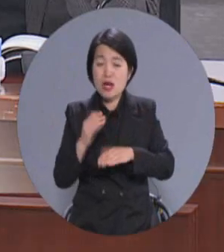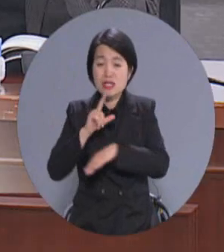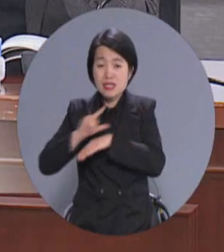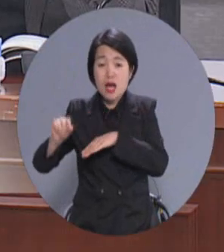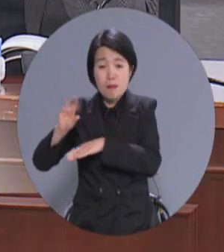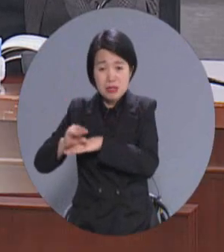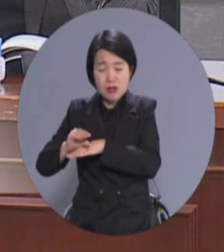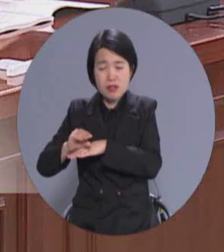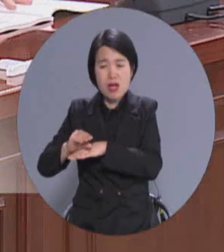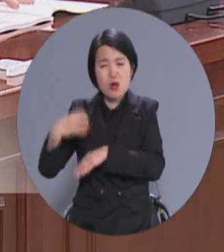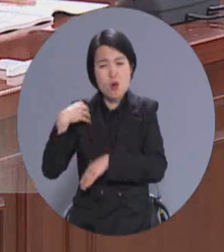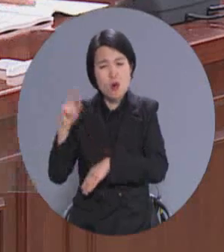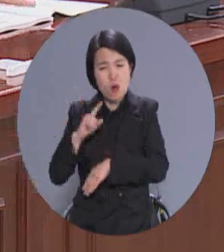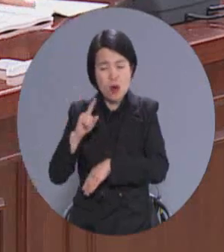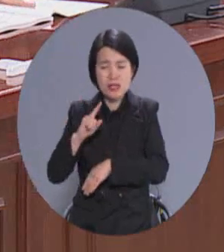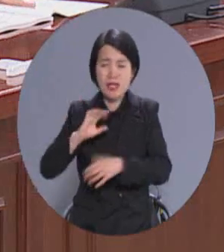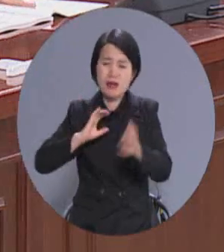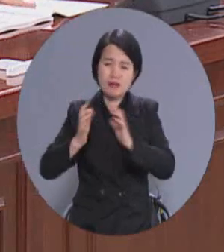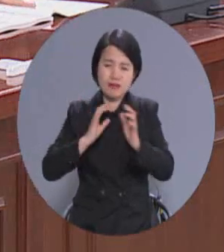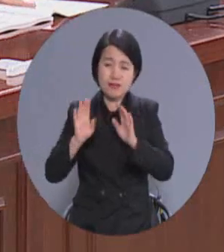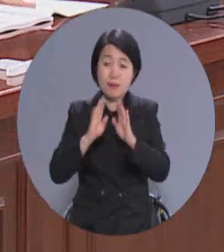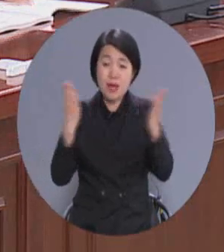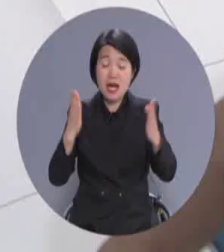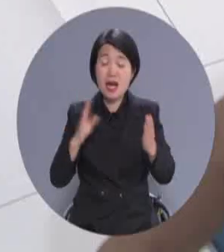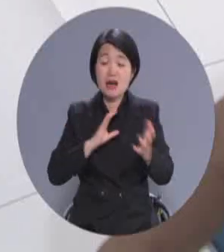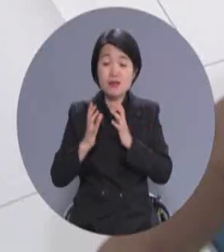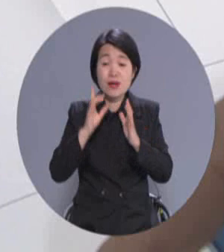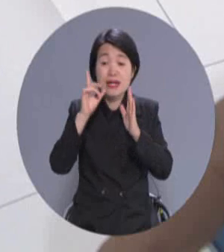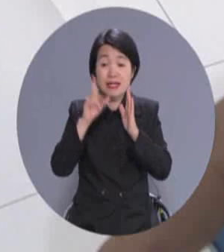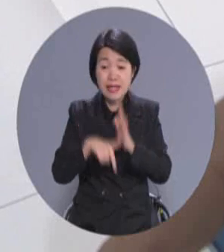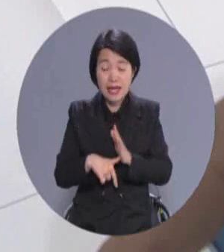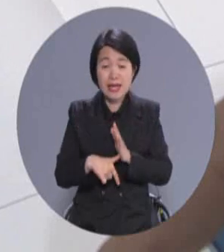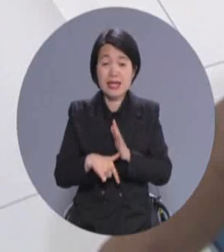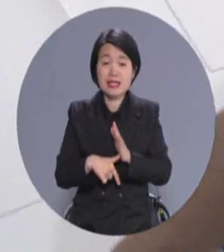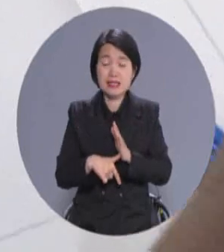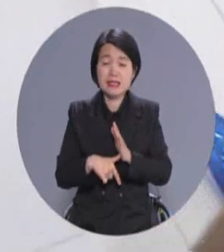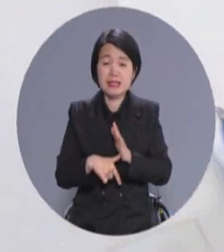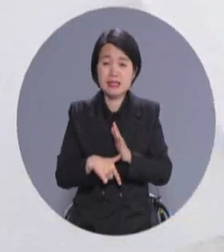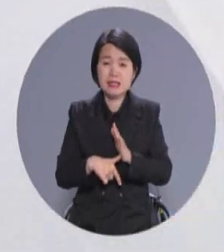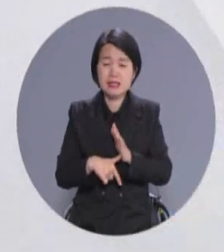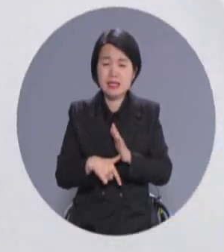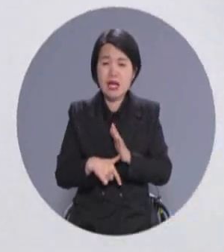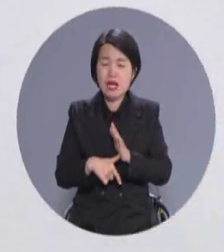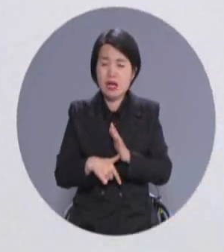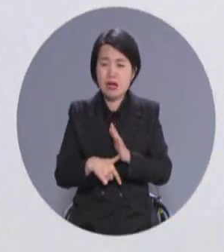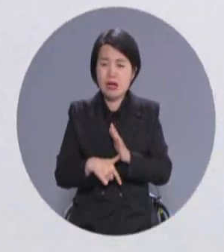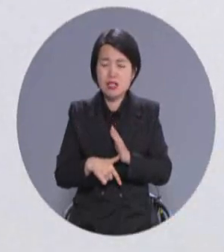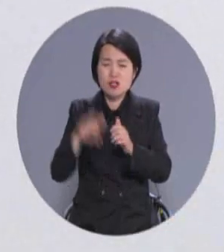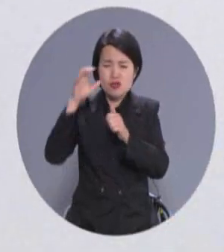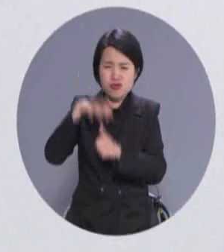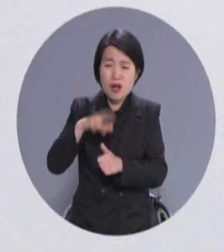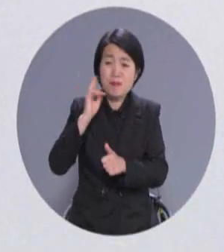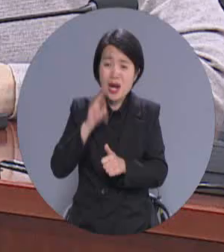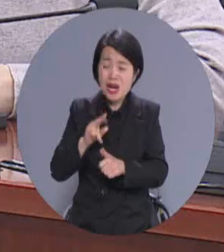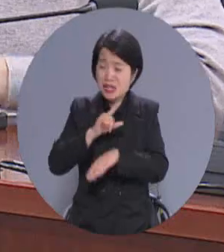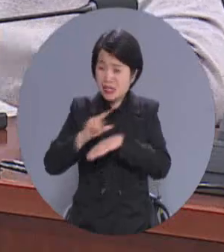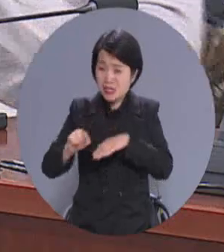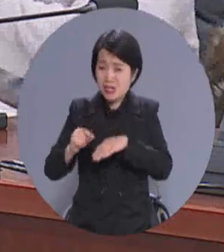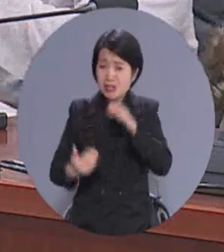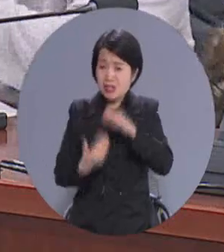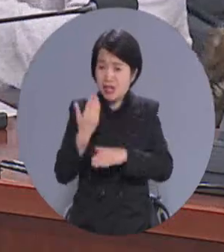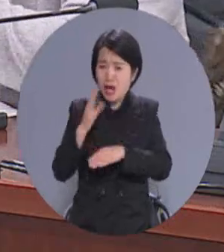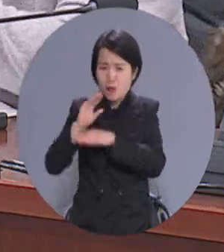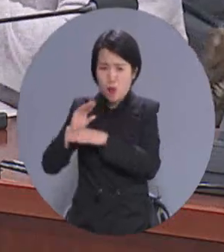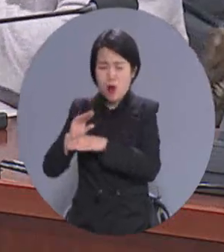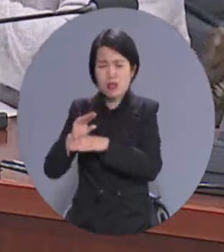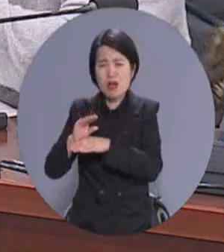토론회가 국회에서 열렸습니다. 이번 토론회에서는 편중된 지원과 과도한 규제로 지역의 재난방송이